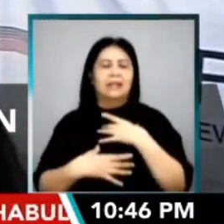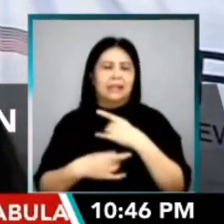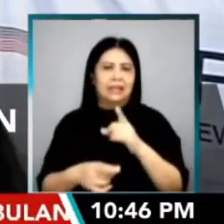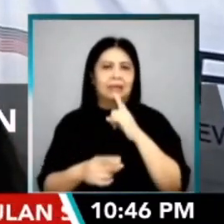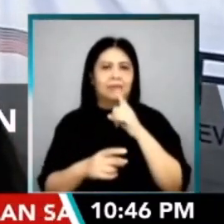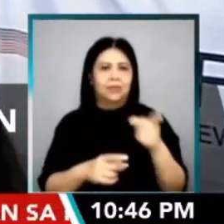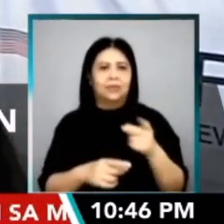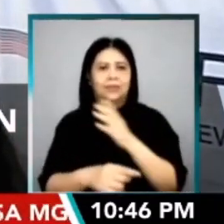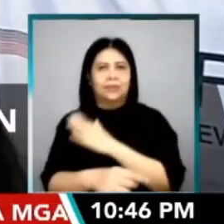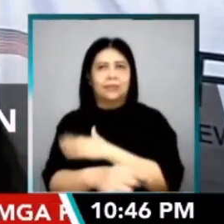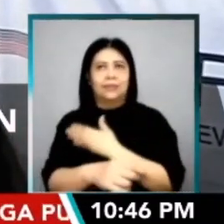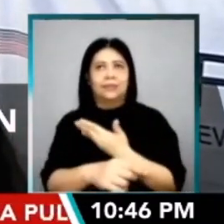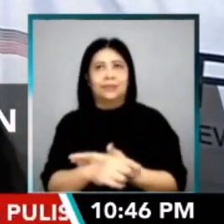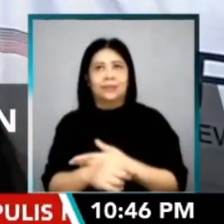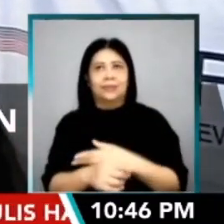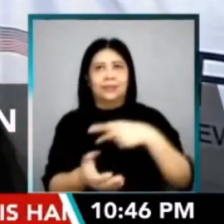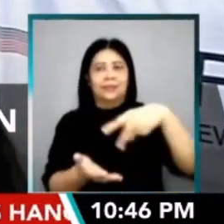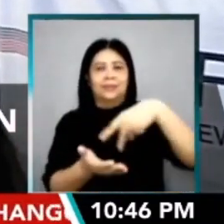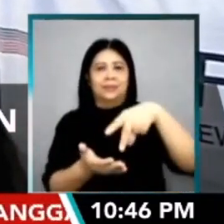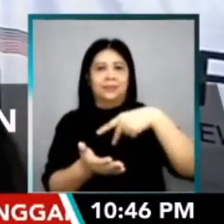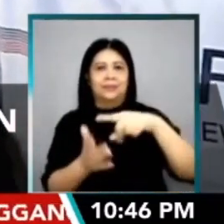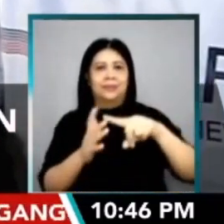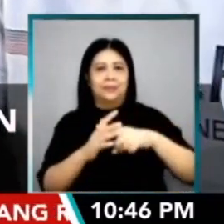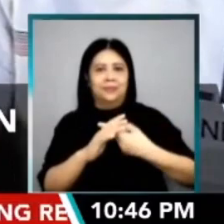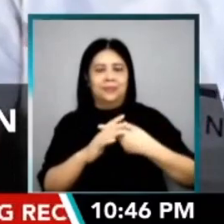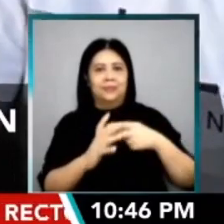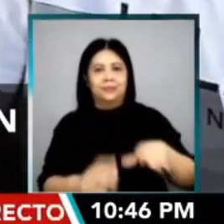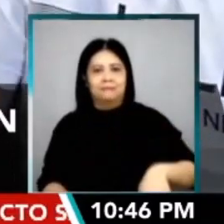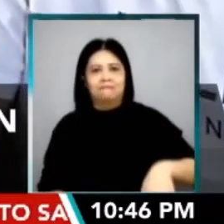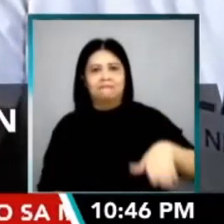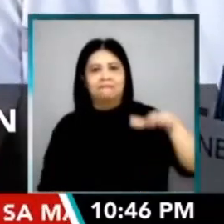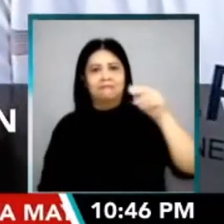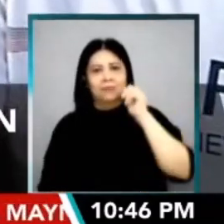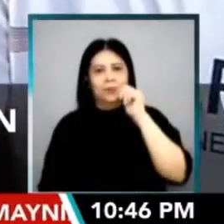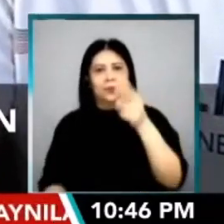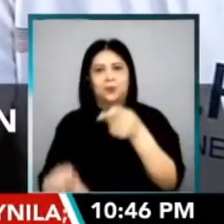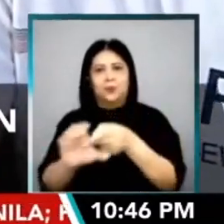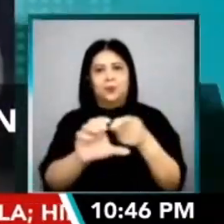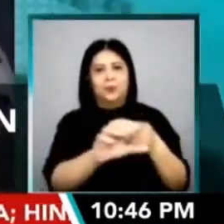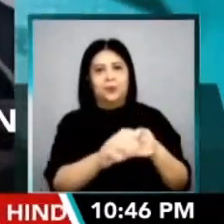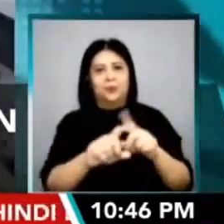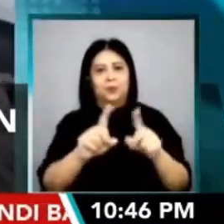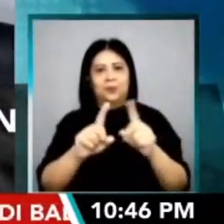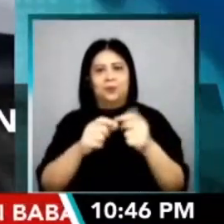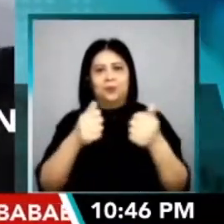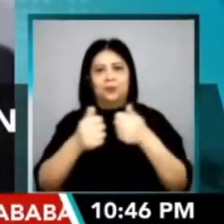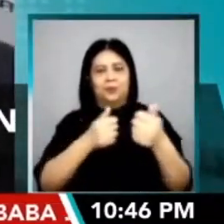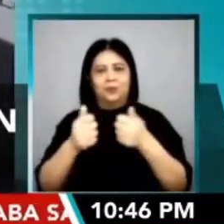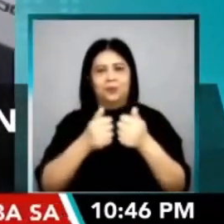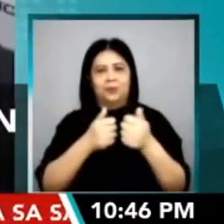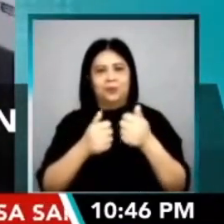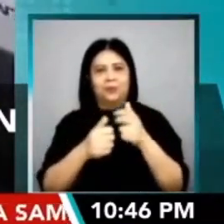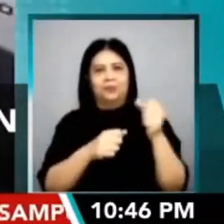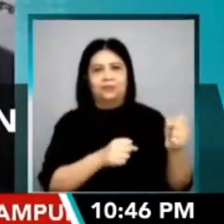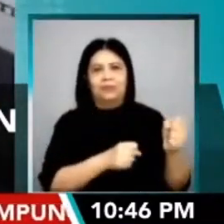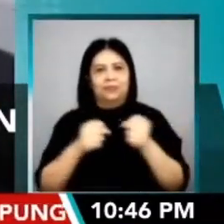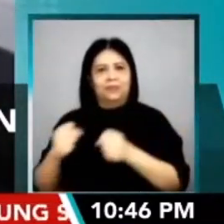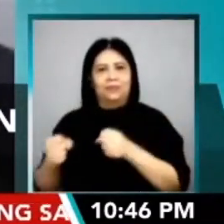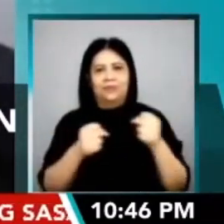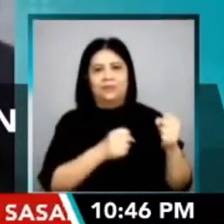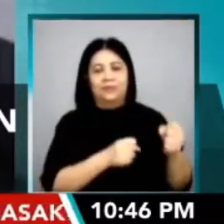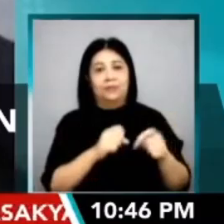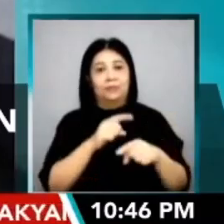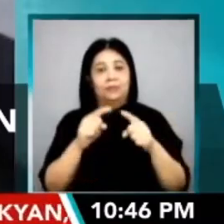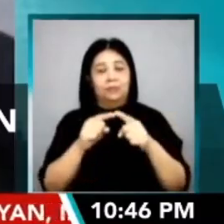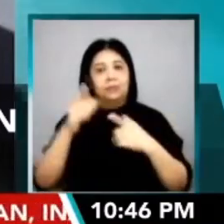ang pagsasayaw simula pagkabata. Sumasali pa nga raw ito sa mga contest at ati-atihan. Noong magkasakit ito,